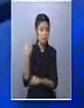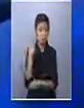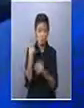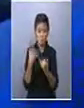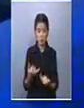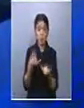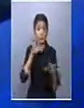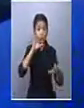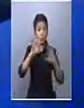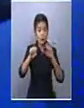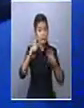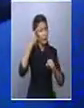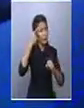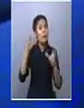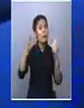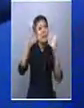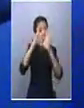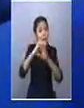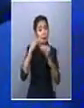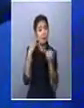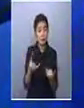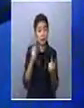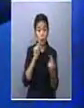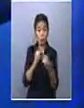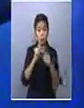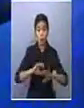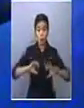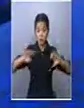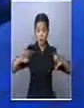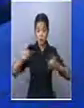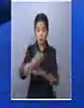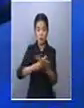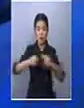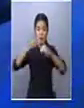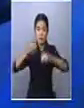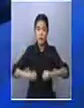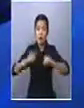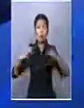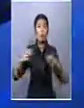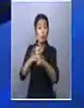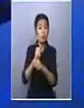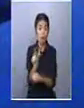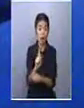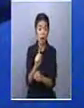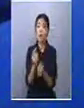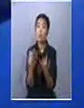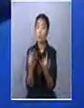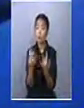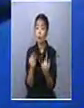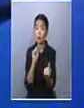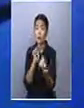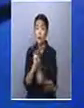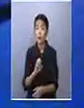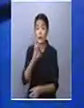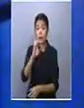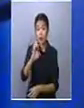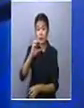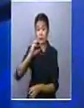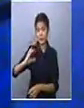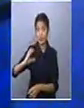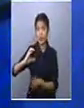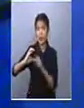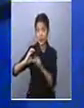งสักค่ำคืนวันนี้เนี่ยผลการลงมตินั้นจะออกมาเป็นอย่างไรแล้วก็ต้องลุ้นกันต่อด้วยว่าทางด้านของ EC นั้นนะคะรอผ